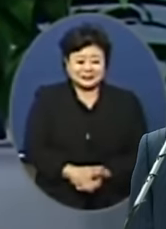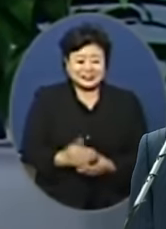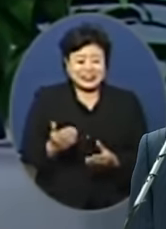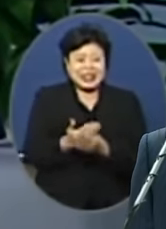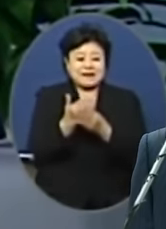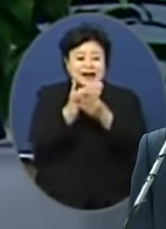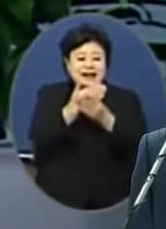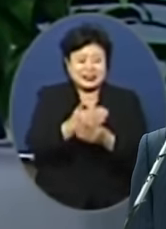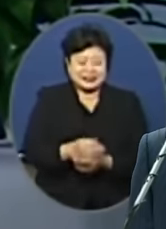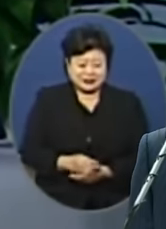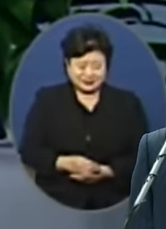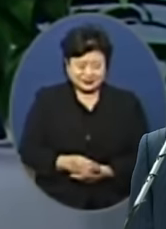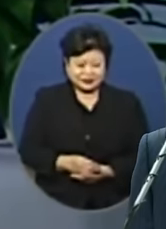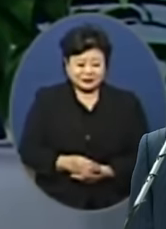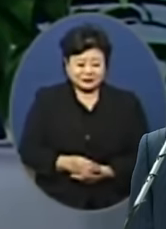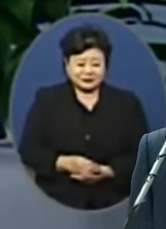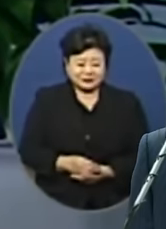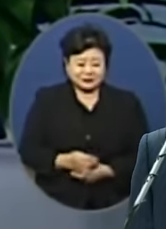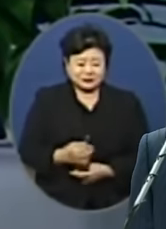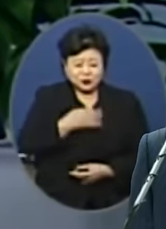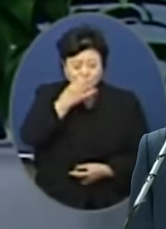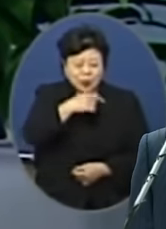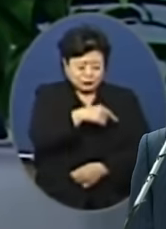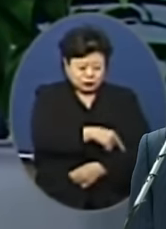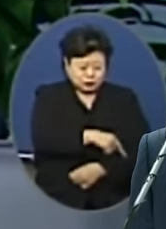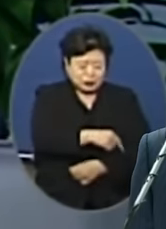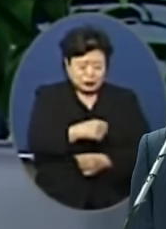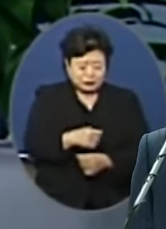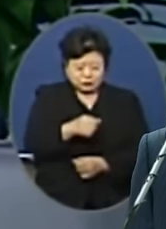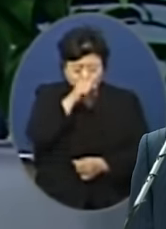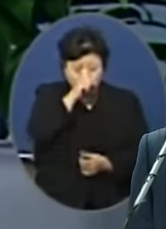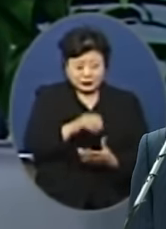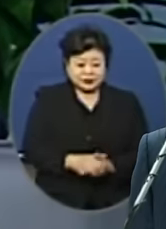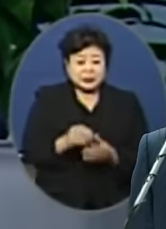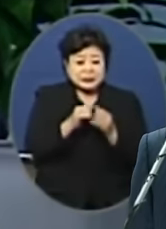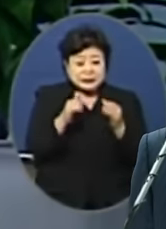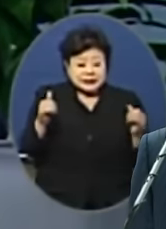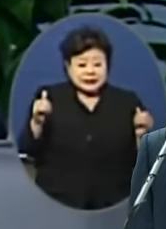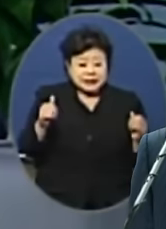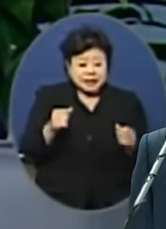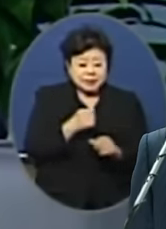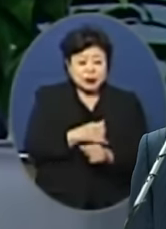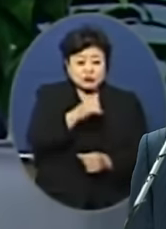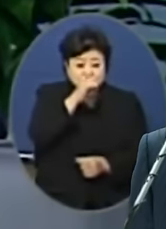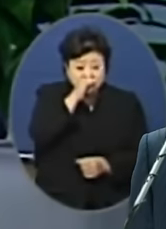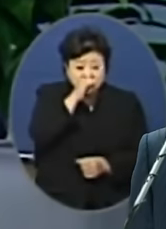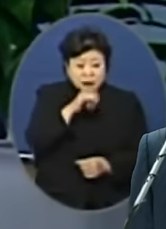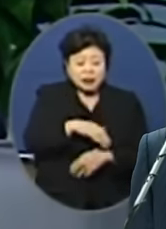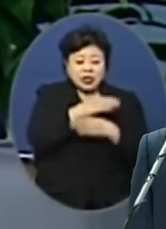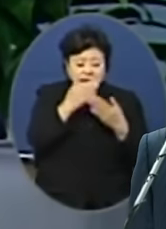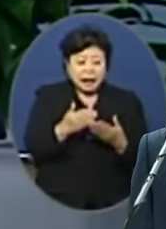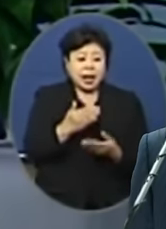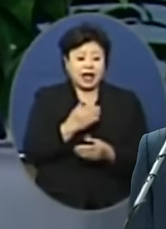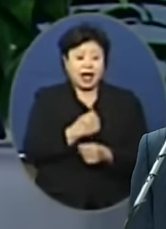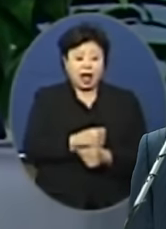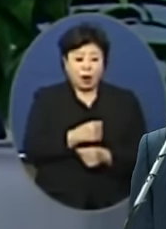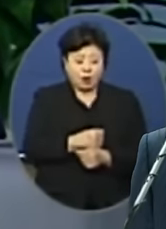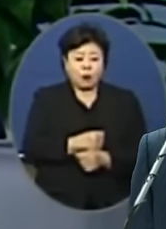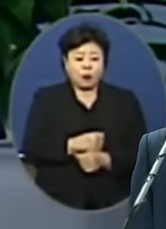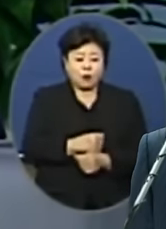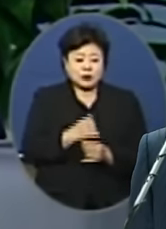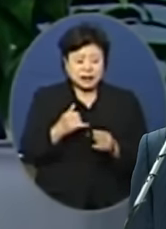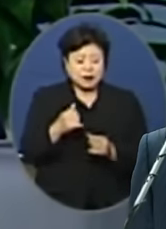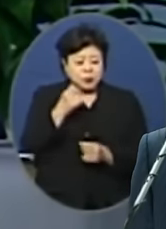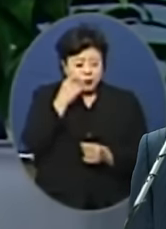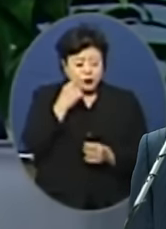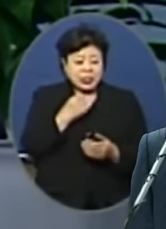개발해서 맞도록 했으니까 독감 주사도 맞는 게 좋습니다. 사람으로서 할 수 있는 것은 하고 그다음 사람으로서